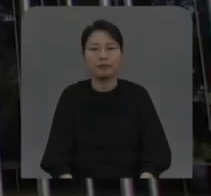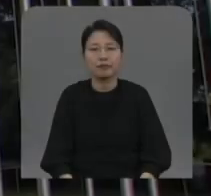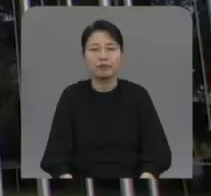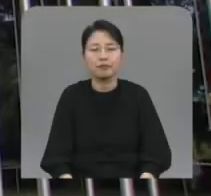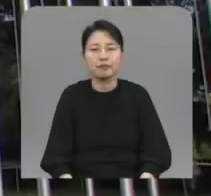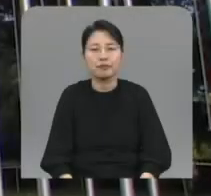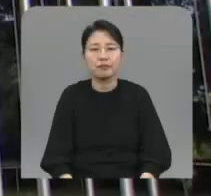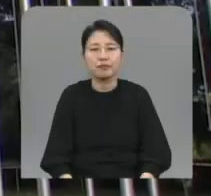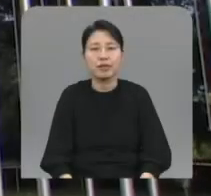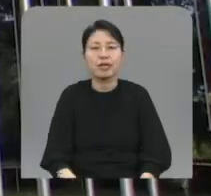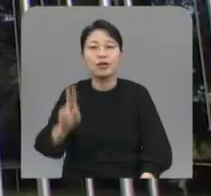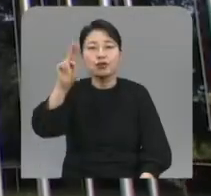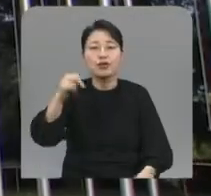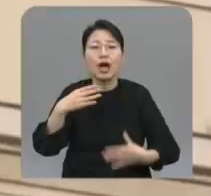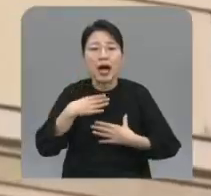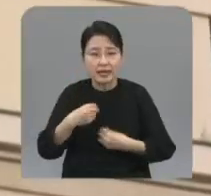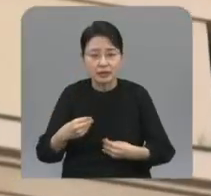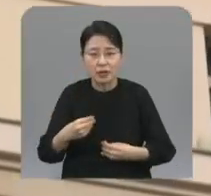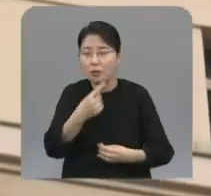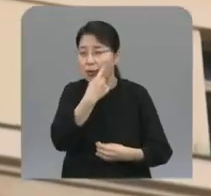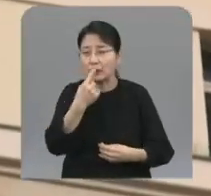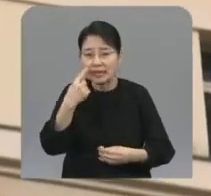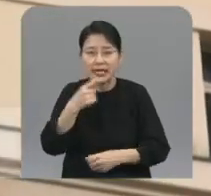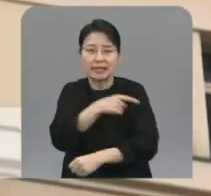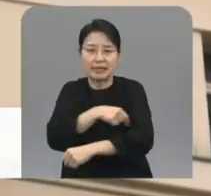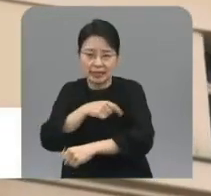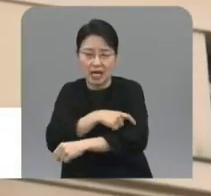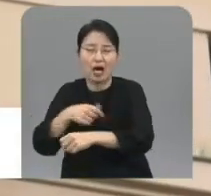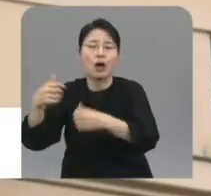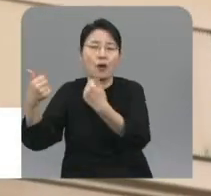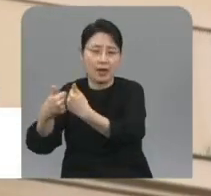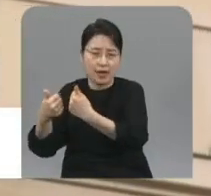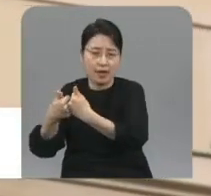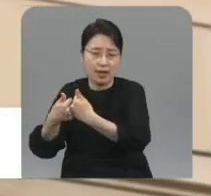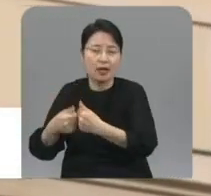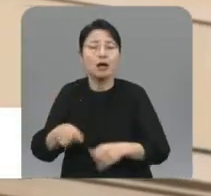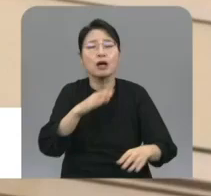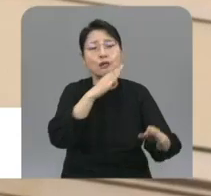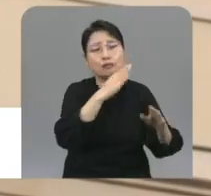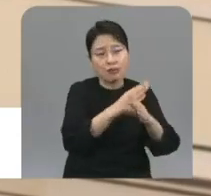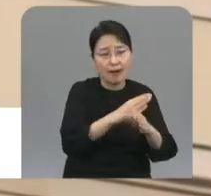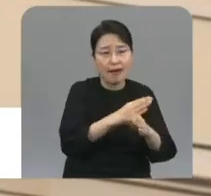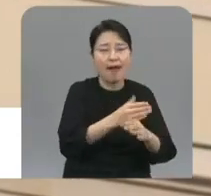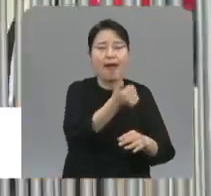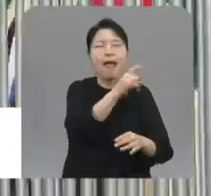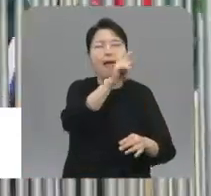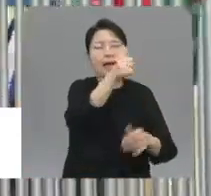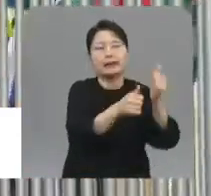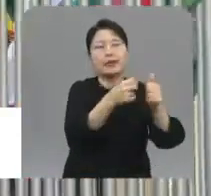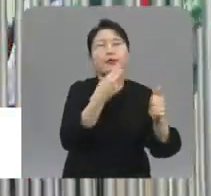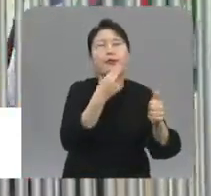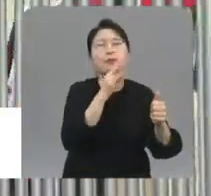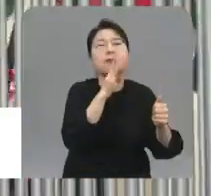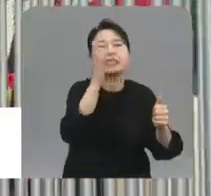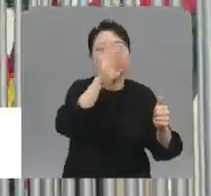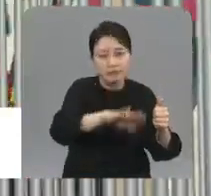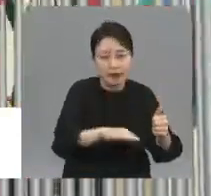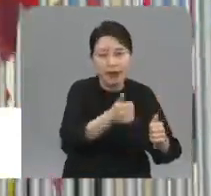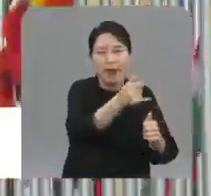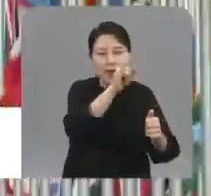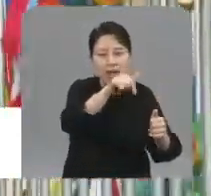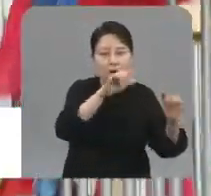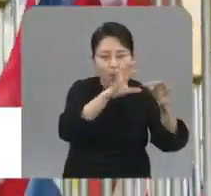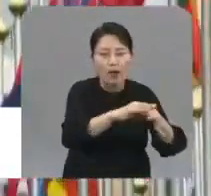perserikatan bangsa-bangsa atau PBB mengatakan bahwa Korea Utara tidak melakukan uji coba nuklir tambahan namun terus memproduksi bahan nuklir